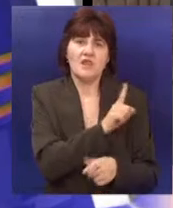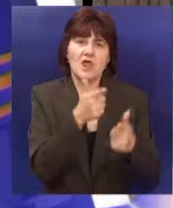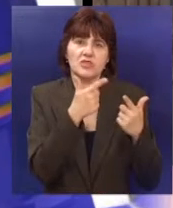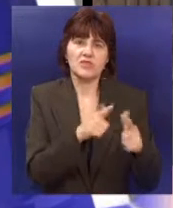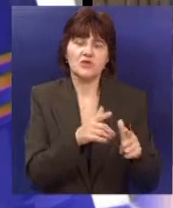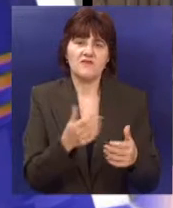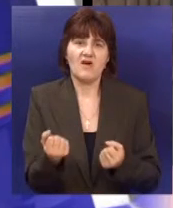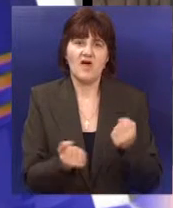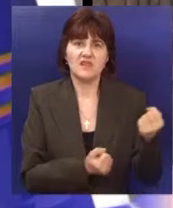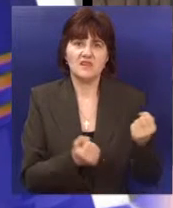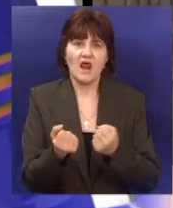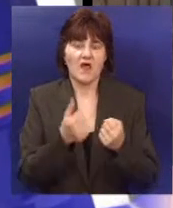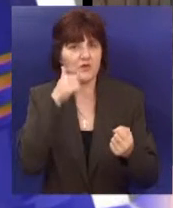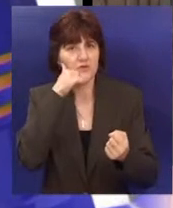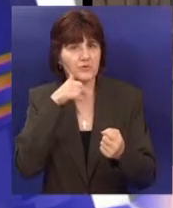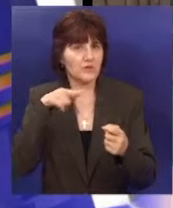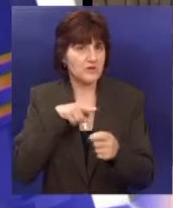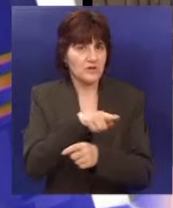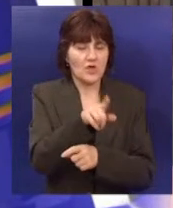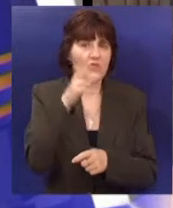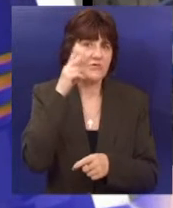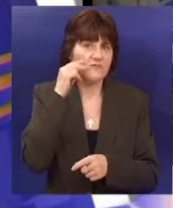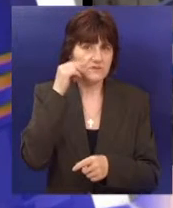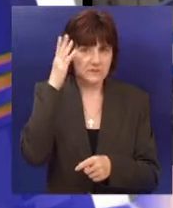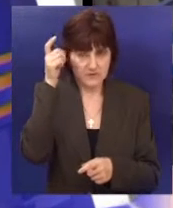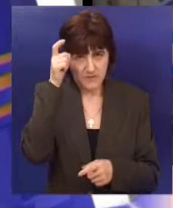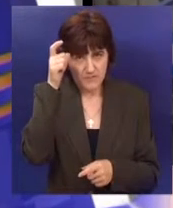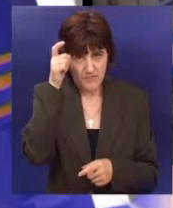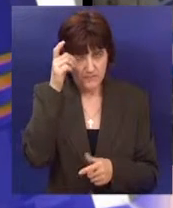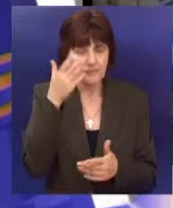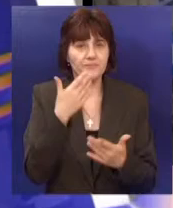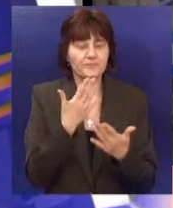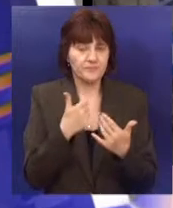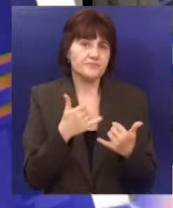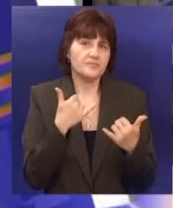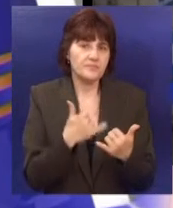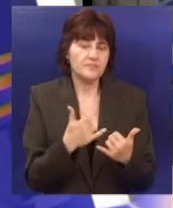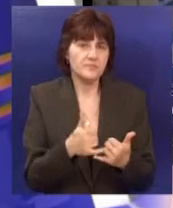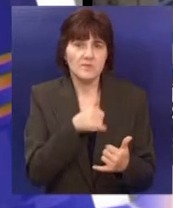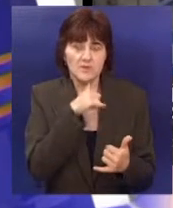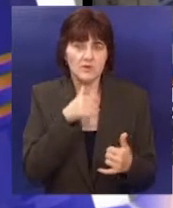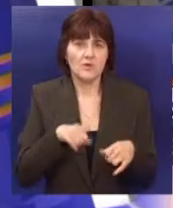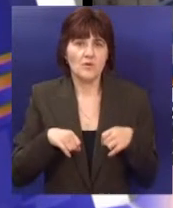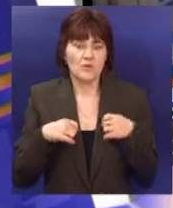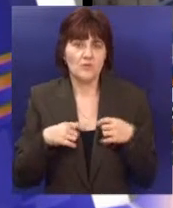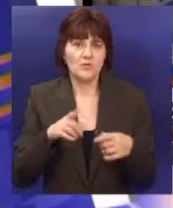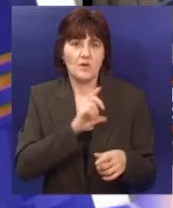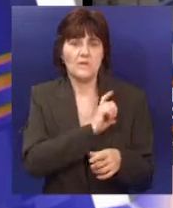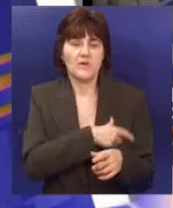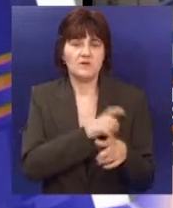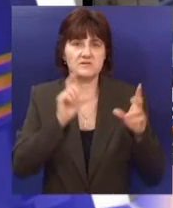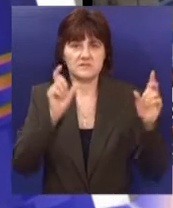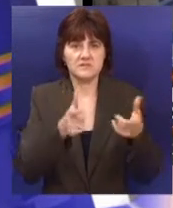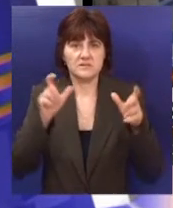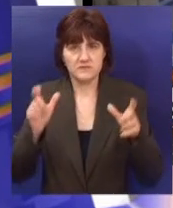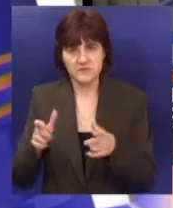dozvoljava poljoprivrednicima da se kreću traktorima. Ivković je rekao da su od noća su blokadi stari put Subotica-Novi Sad kod Rimskih Šančeva,